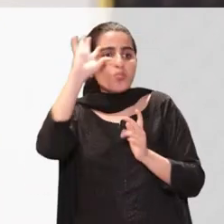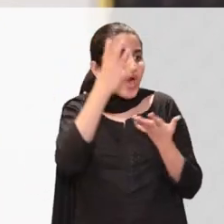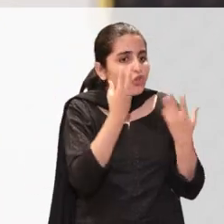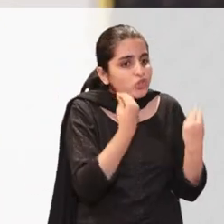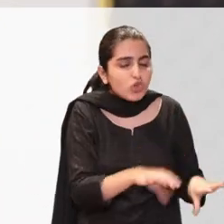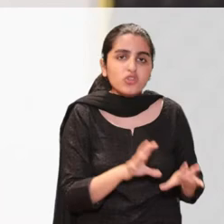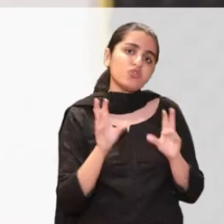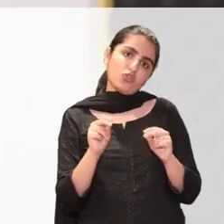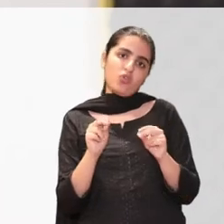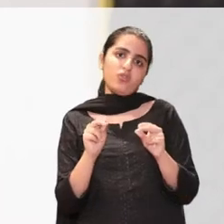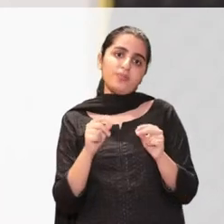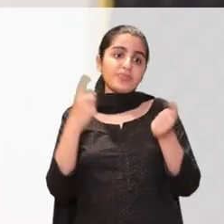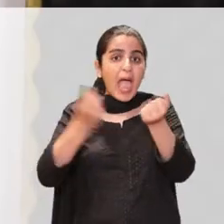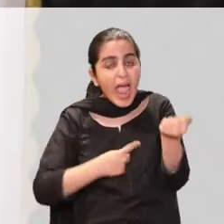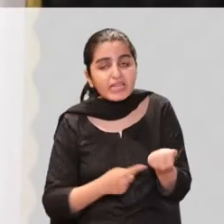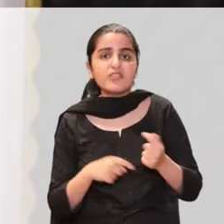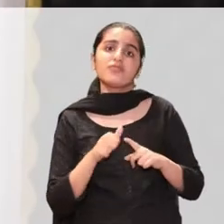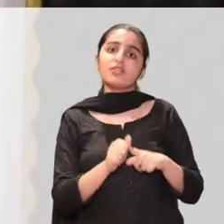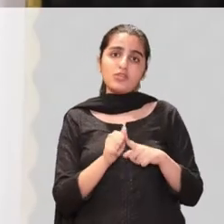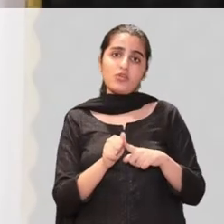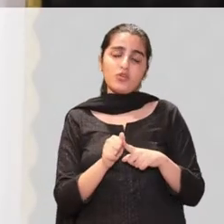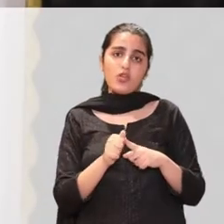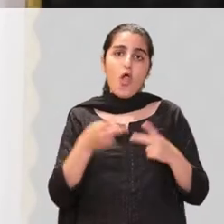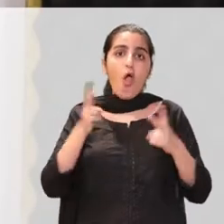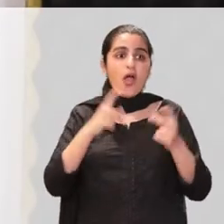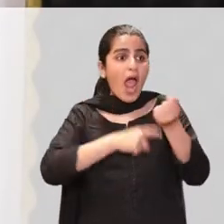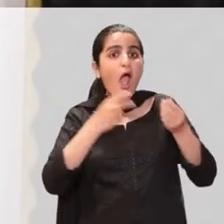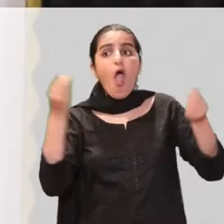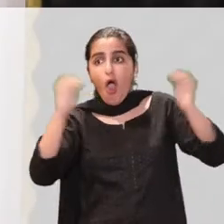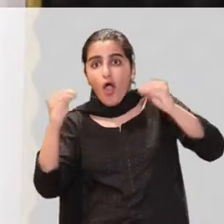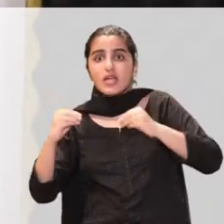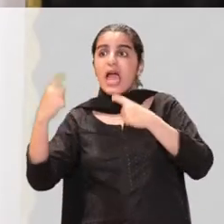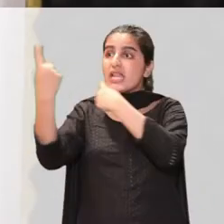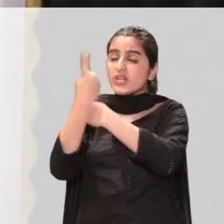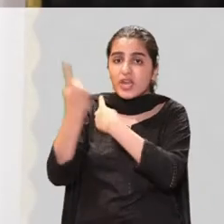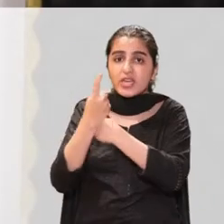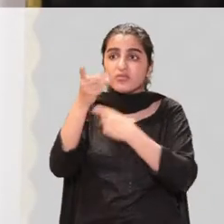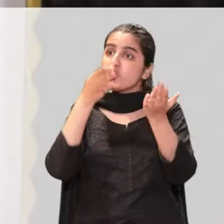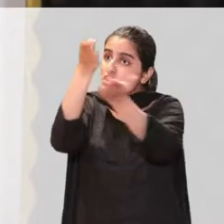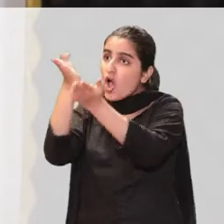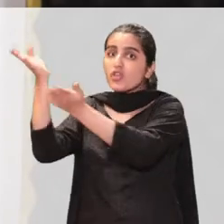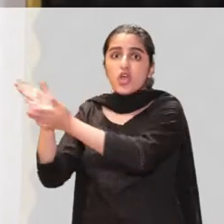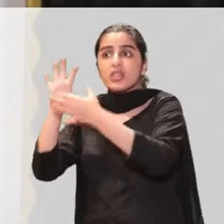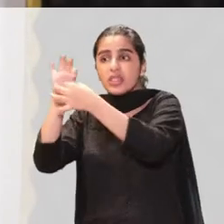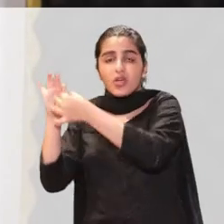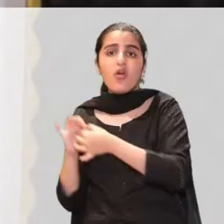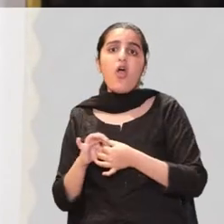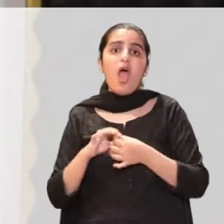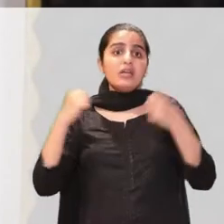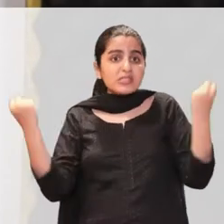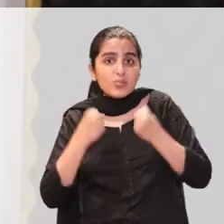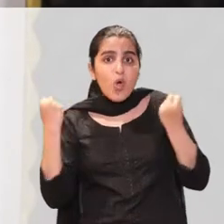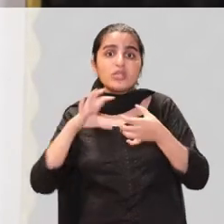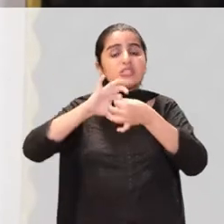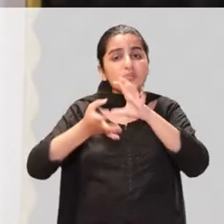एक्टिविटीज का स्पोर्ट्स फ्लेम और कुछ नहीं बेहतरीन बहुत अच्छा आपने मैनुअल दिया अधिवक्ता कंसीडरिंग योर लाइफ इज